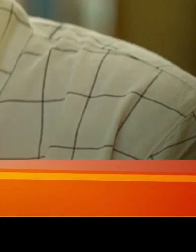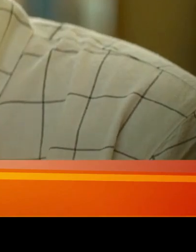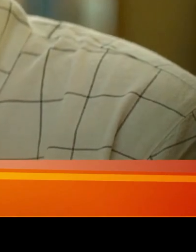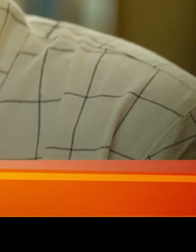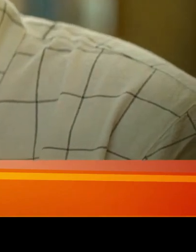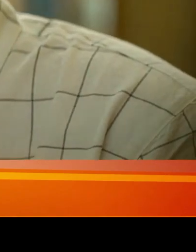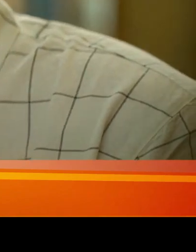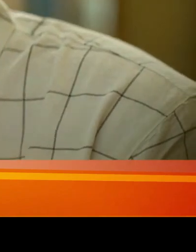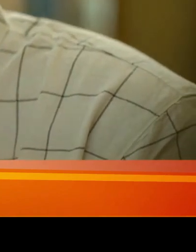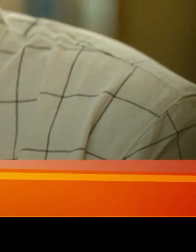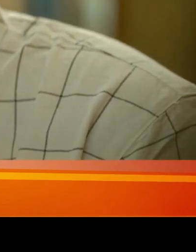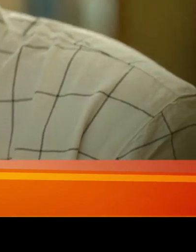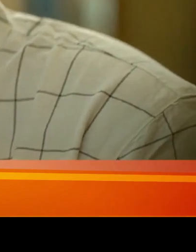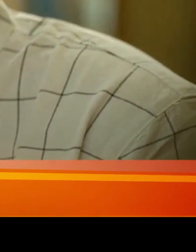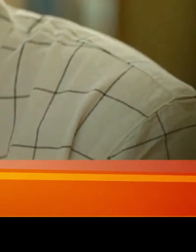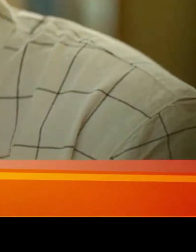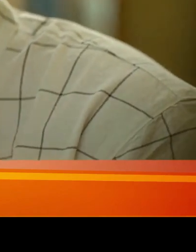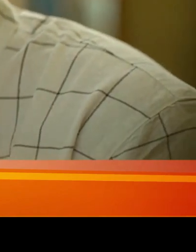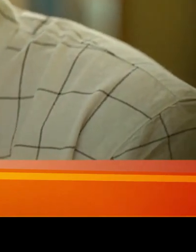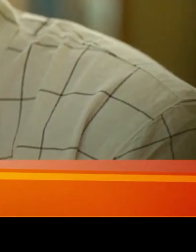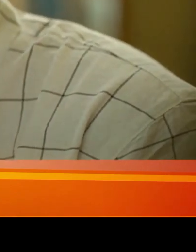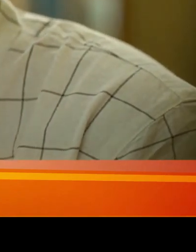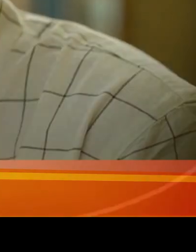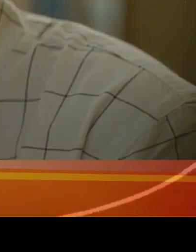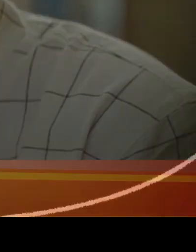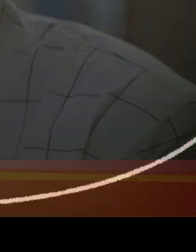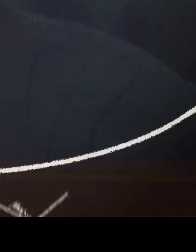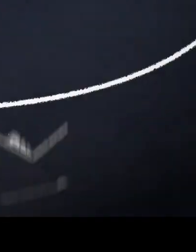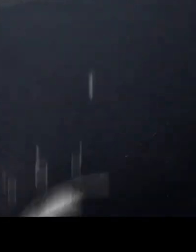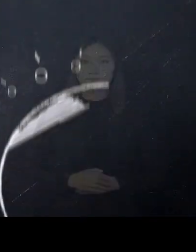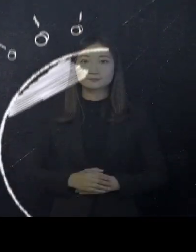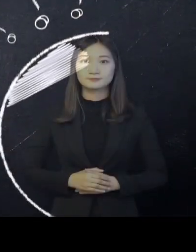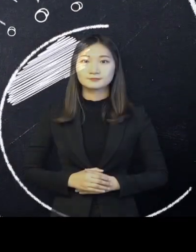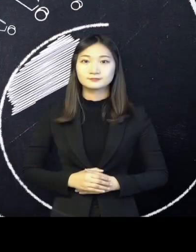형, 다 먹고 얘기해 줄래? 뭔 말인지 못 보겠어.